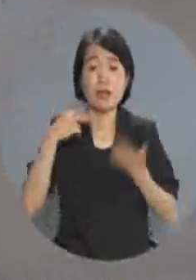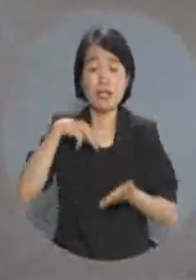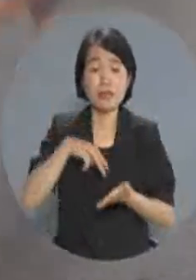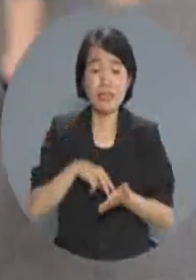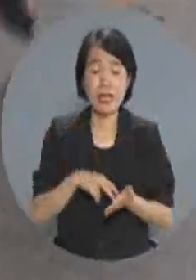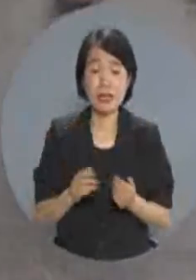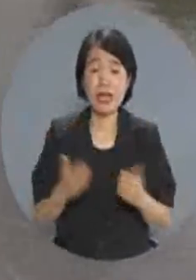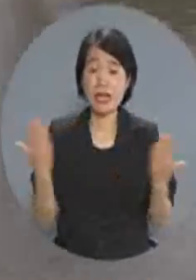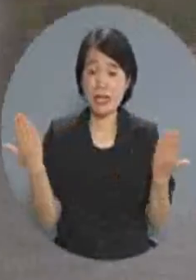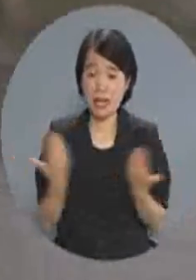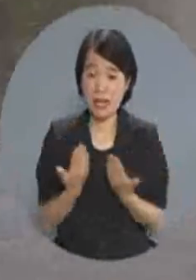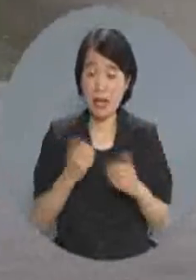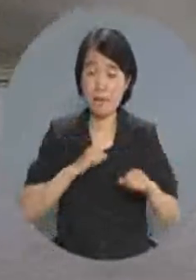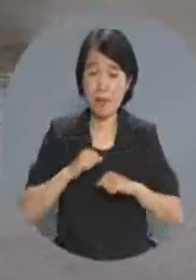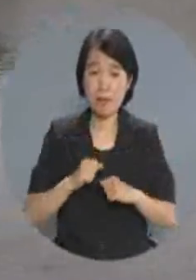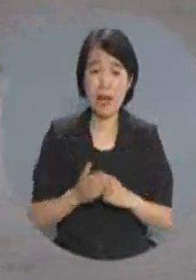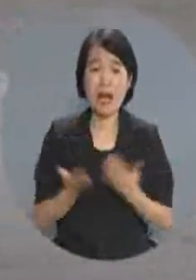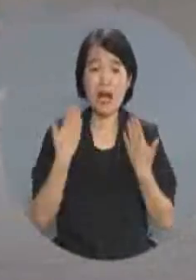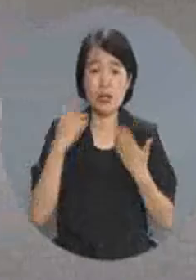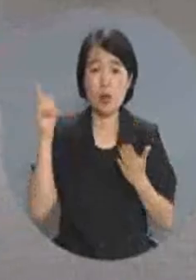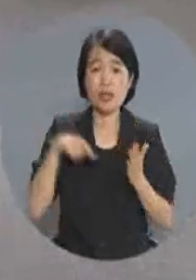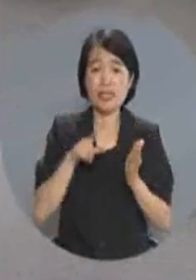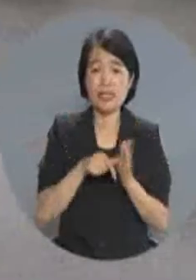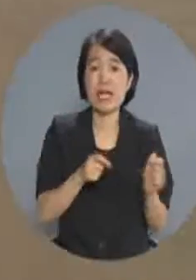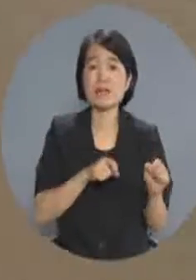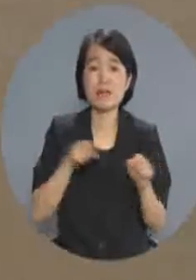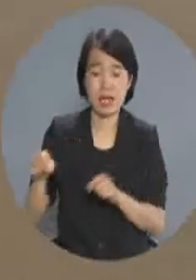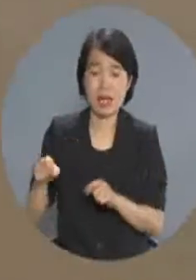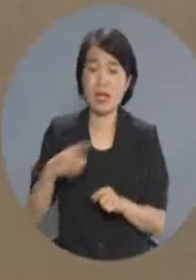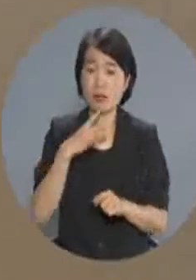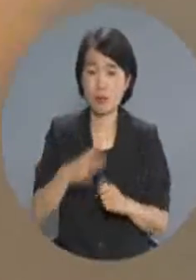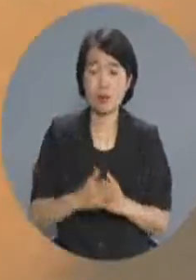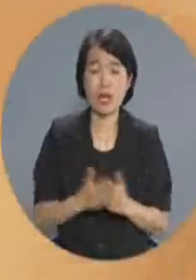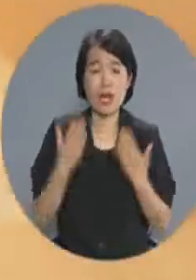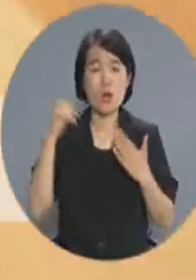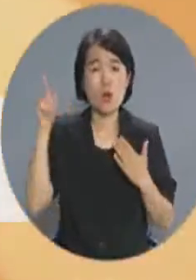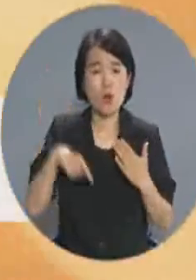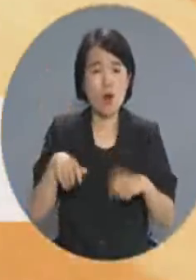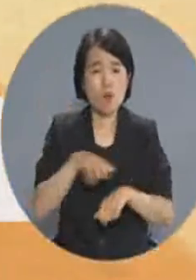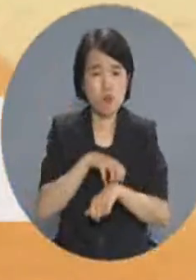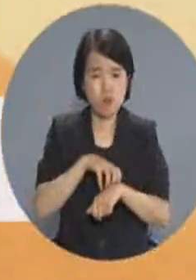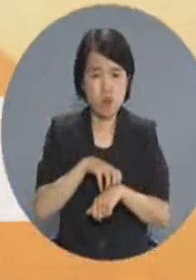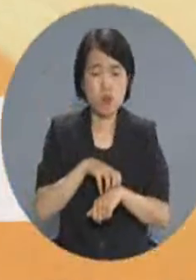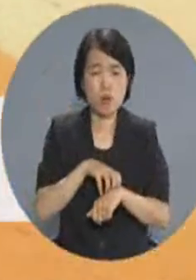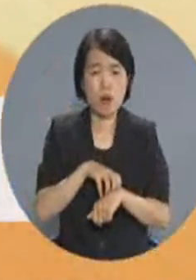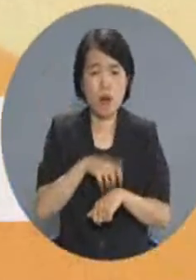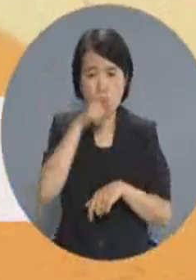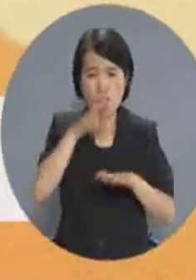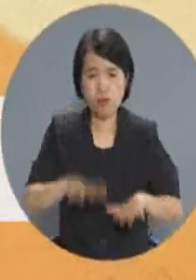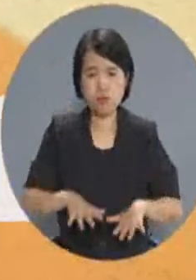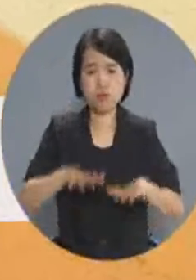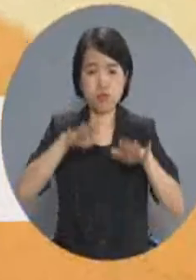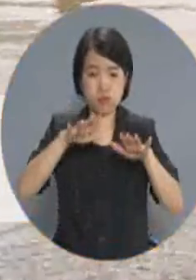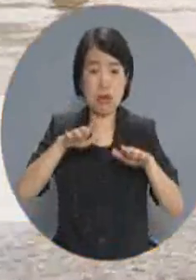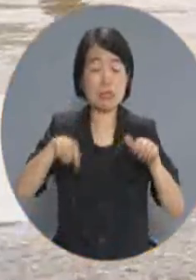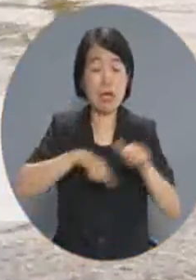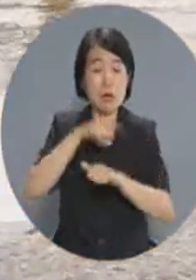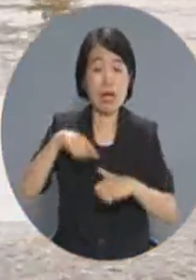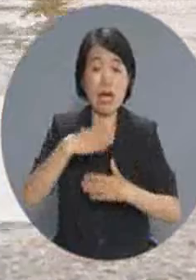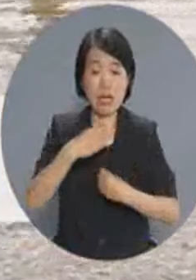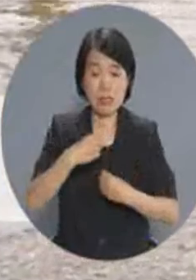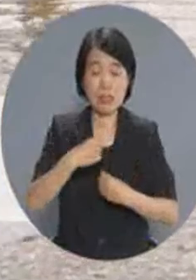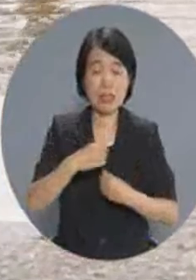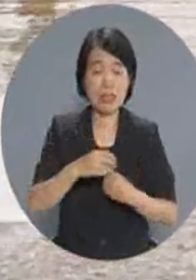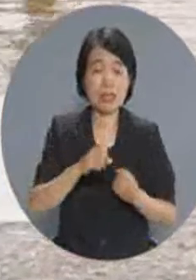제 대응조치 는 근교 시간 조정 뿐이었습니다 얘들이 오기가 좀 불편할 정도로 물이 차 있는 상이 상태였고 내 안내